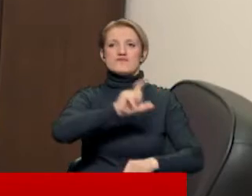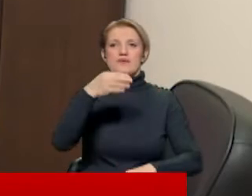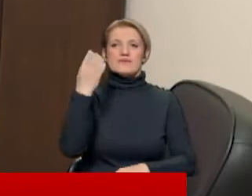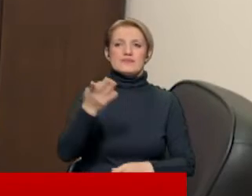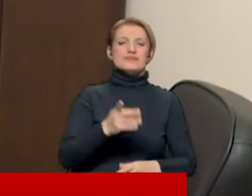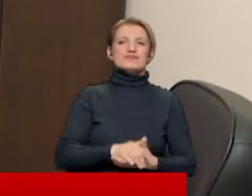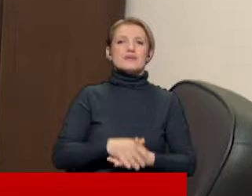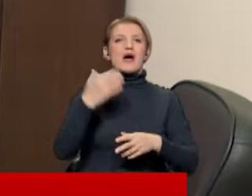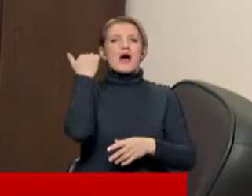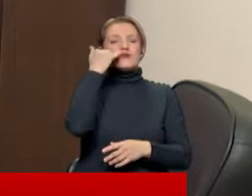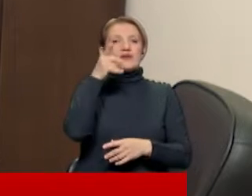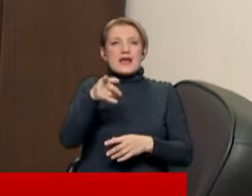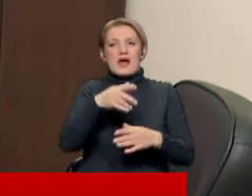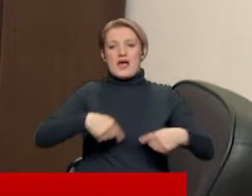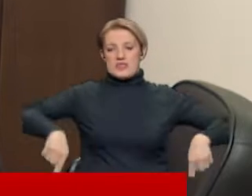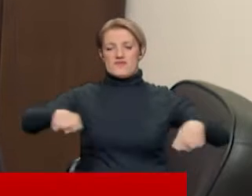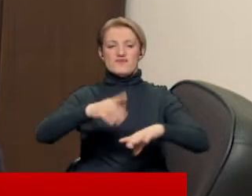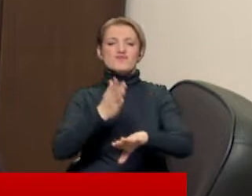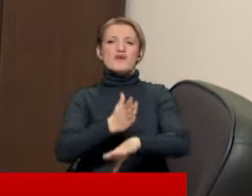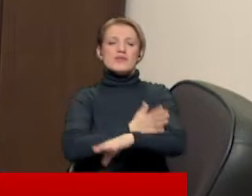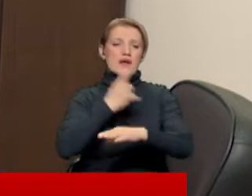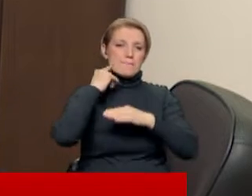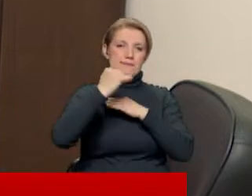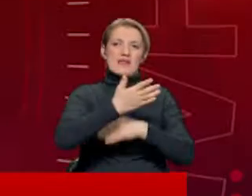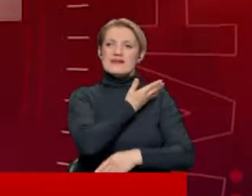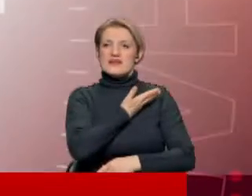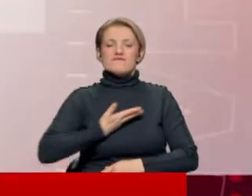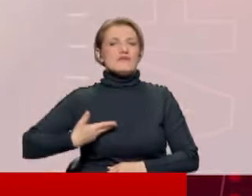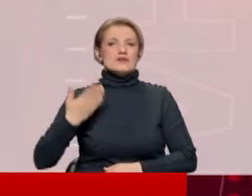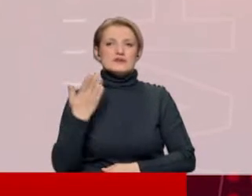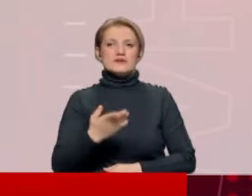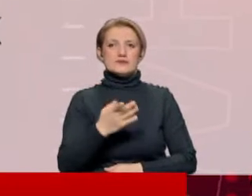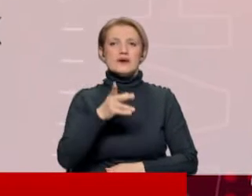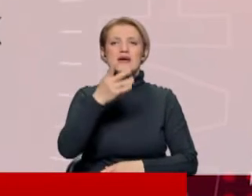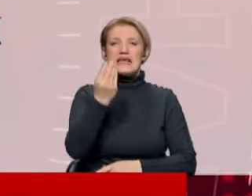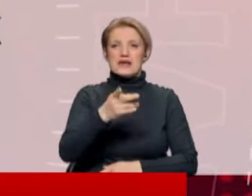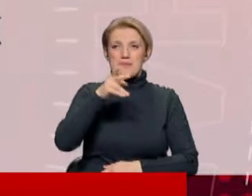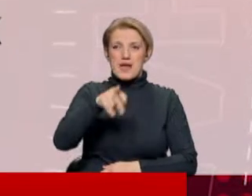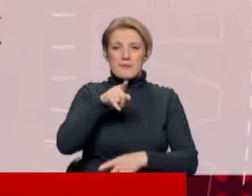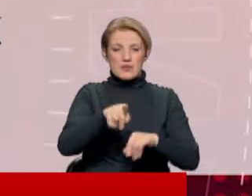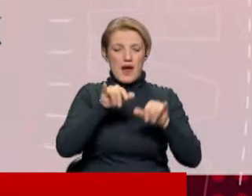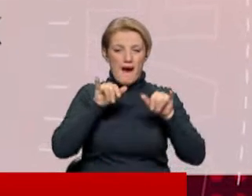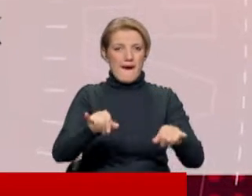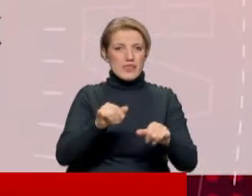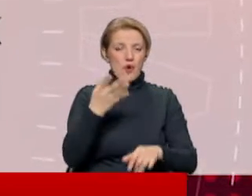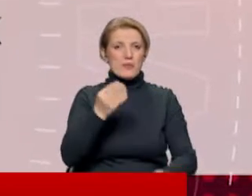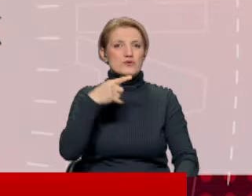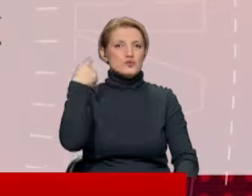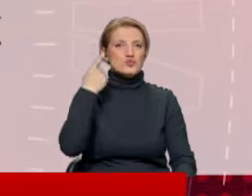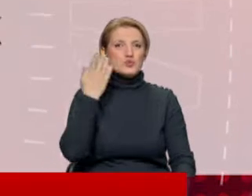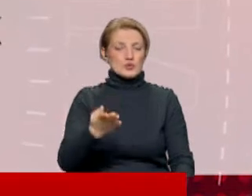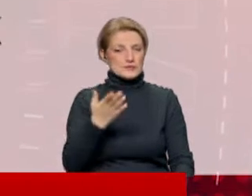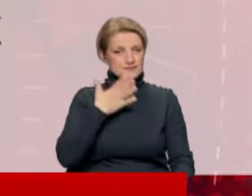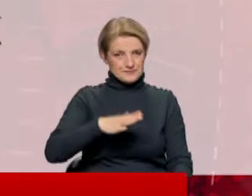Sayın Akşener'in etrafında vatan millet sevdalısı, milli insanlar var. İPİN bunlarla aynı çizgiye düşmesi tabii düşündürücü.